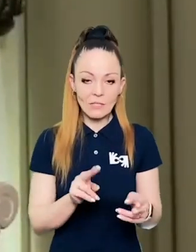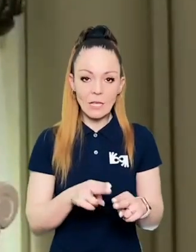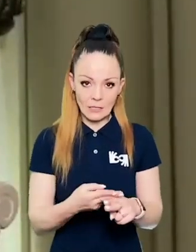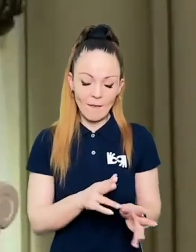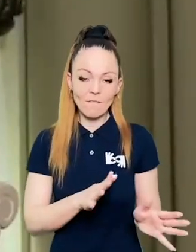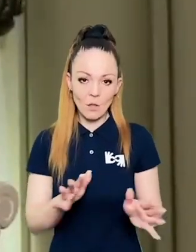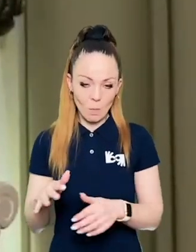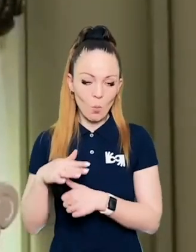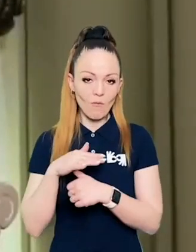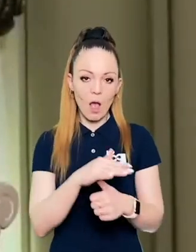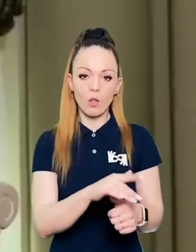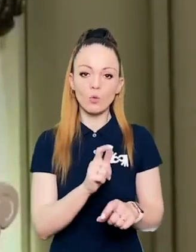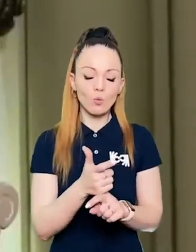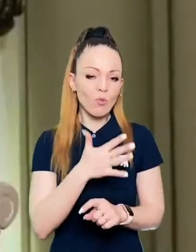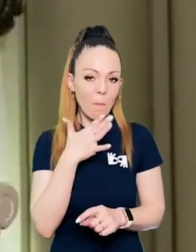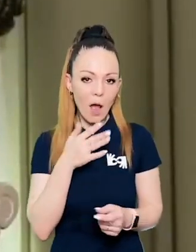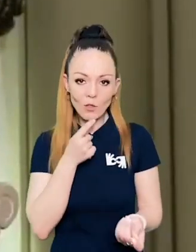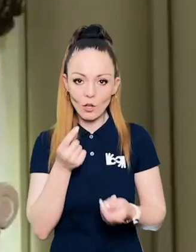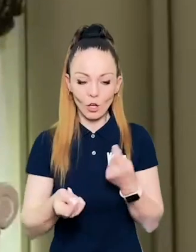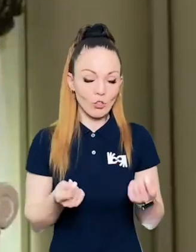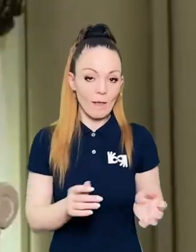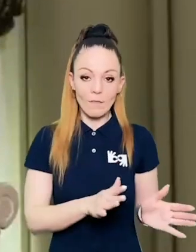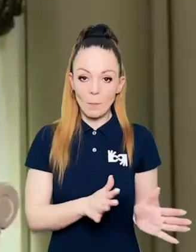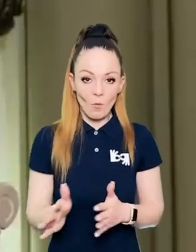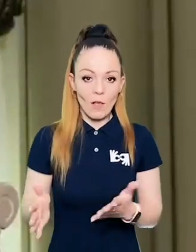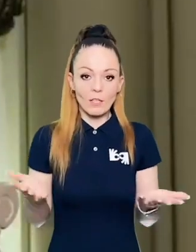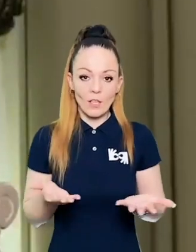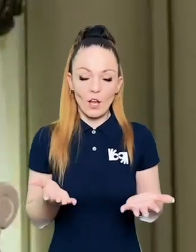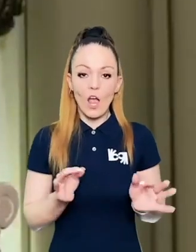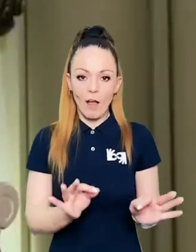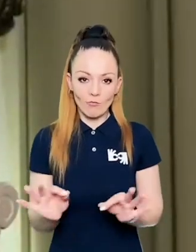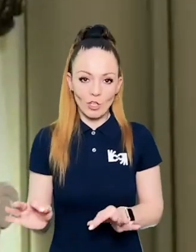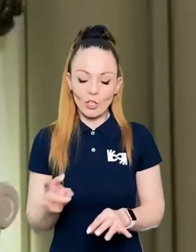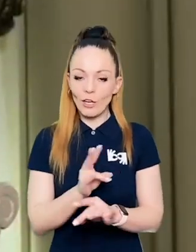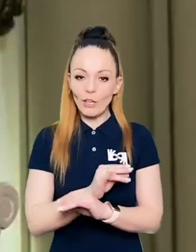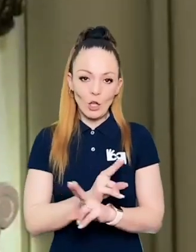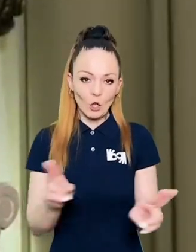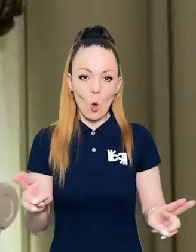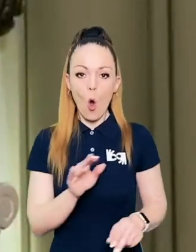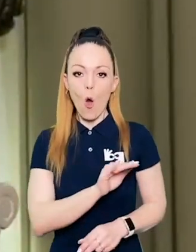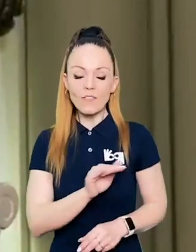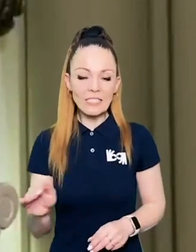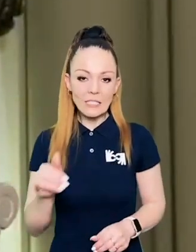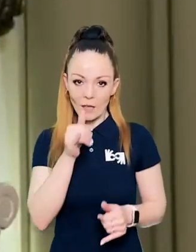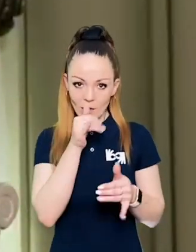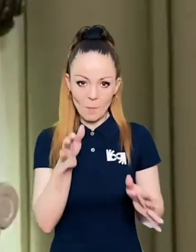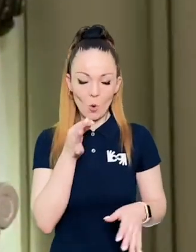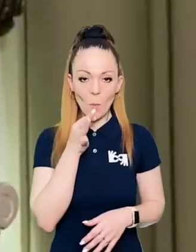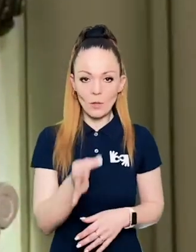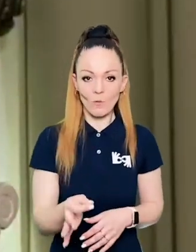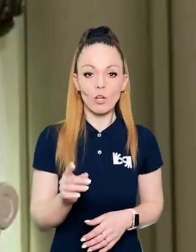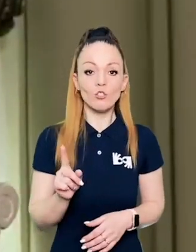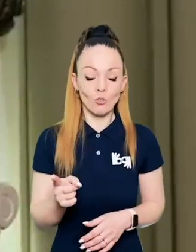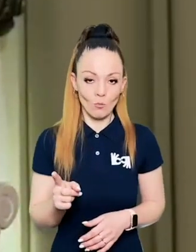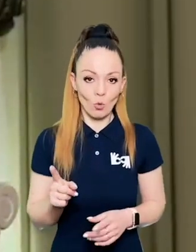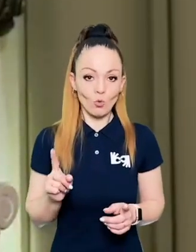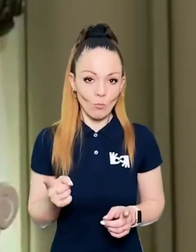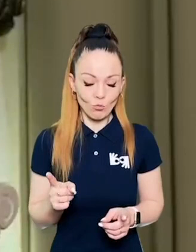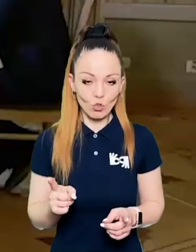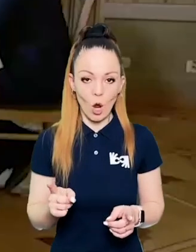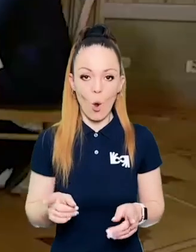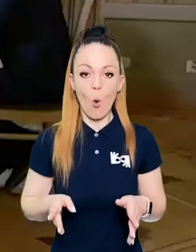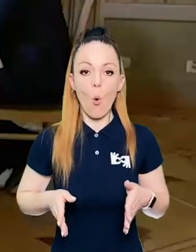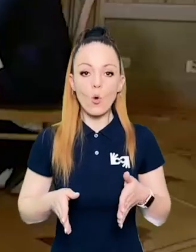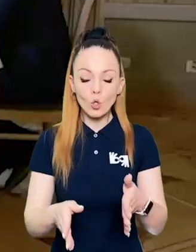поранених. Все це відбувалось. Дуже багато речей відбувалось, які, а вже ж ніхто офіційно не міг коментувати. Чому? Тому